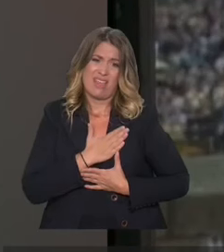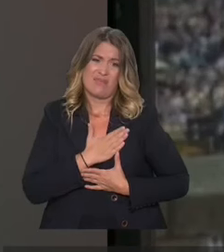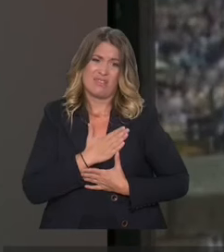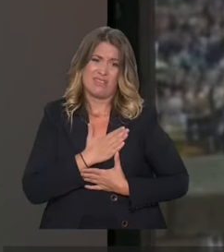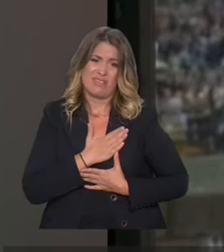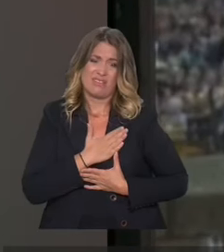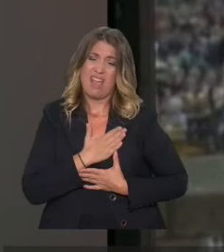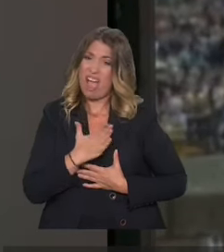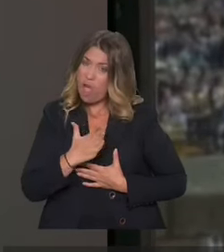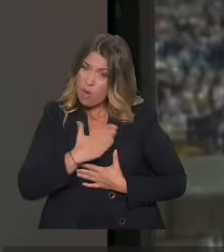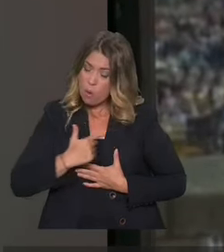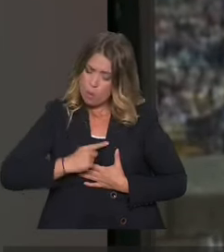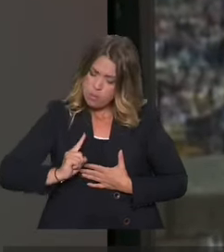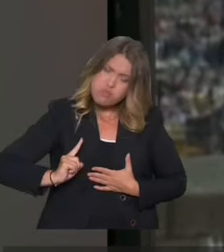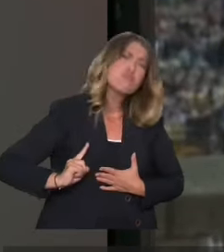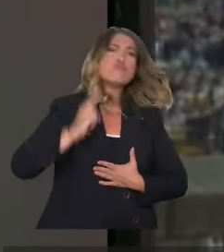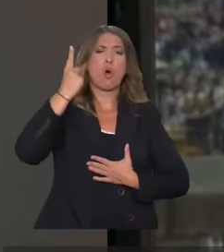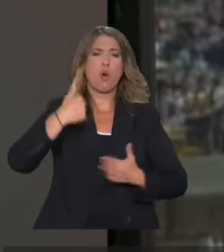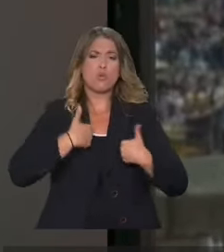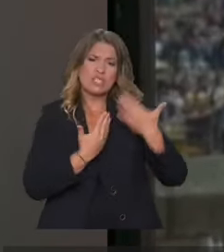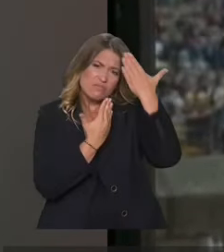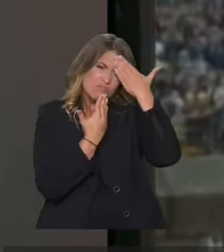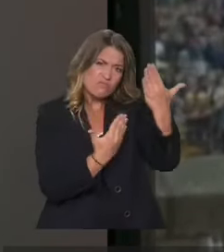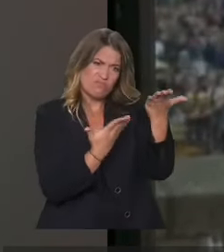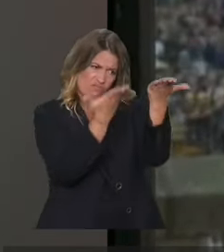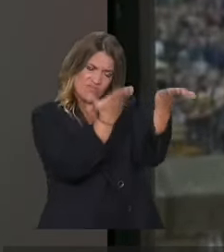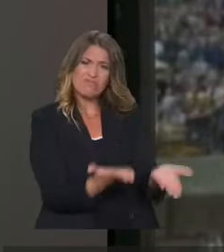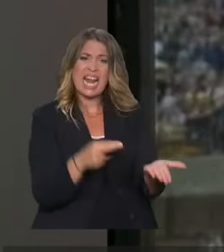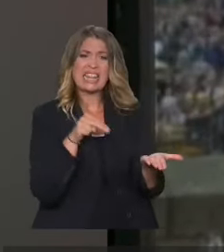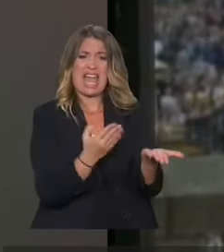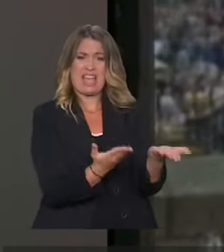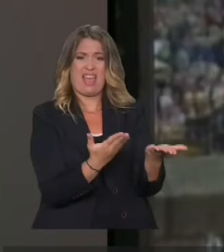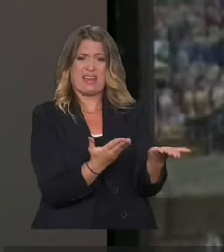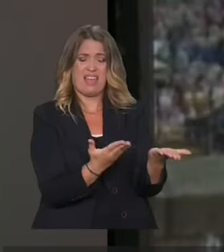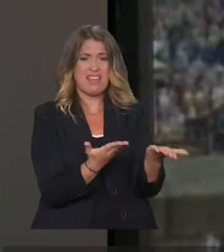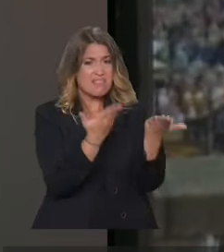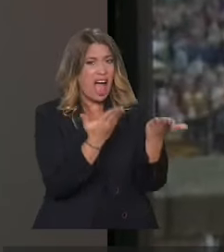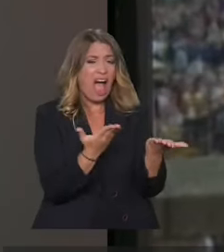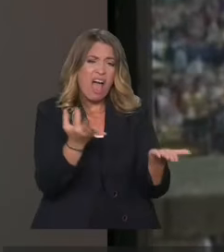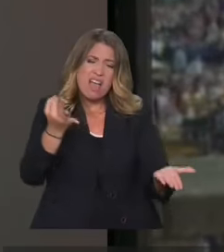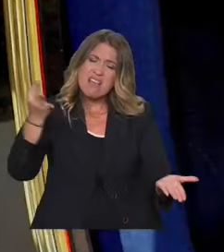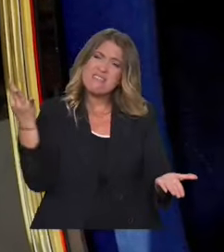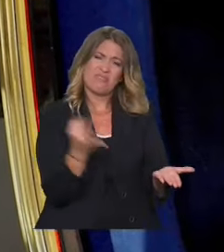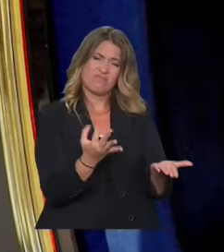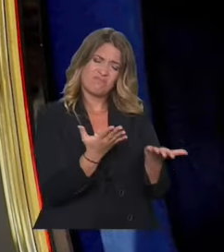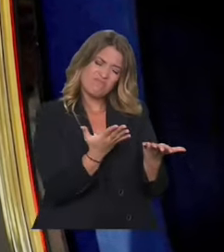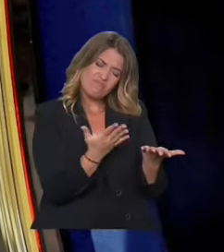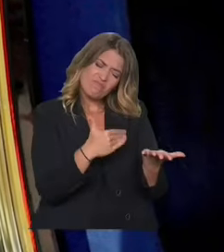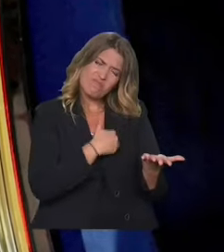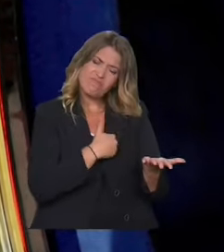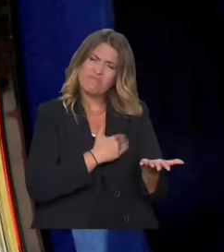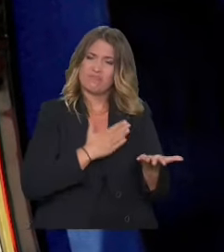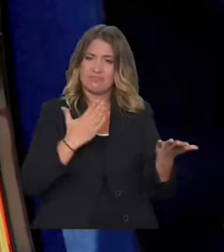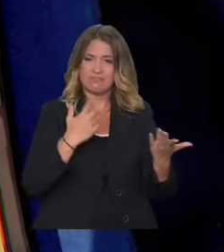First, I want to pay tribute to Diana myself. She was an exceptional and gifted human being. Πίσω από το σκληρό